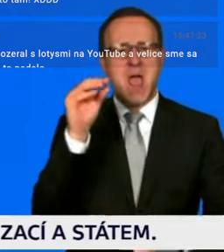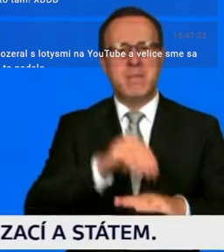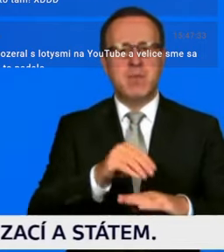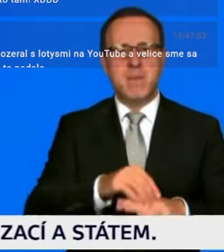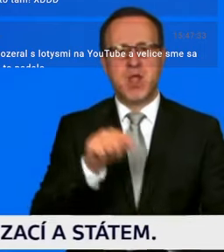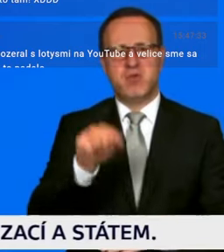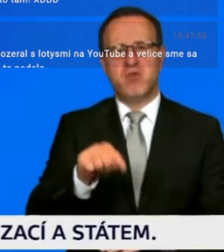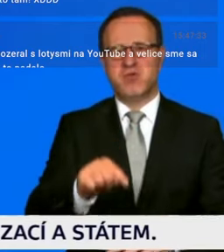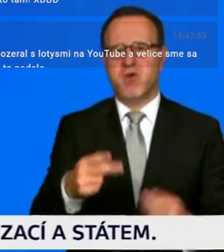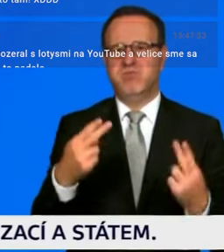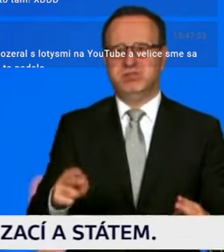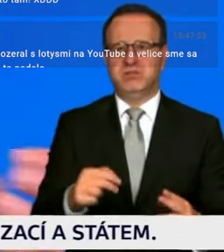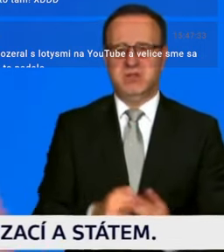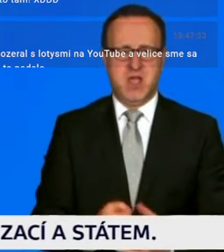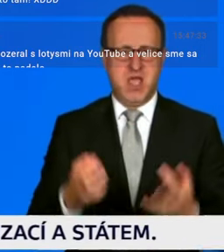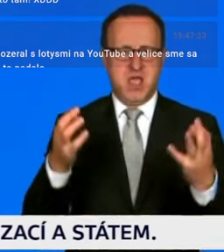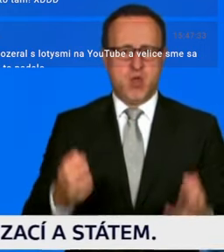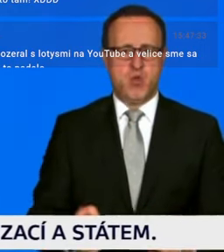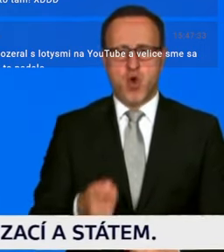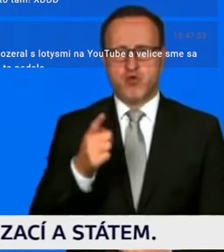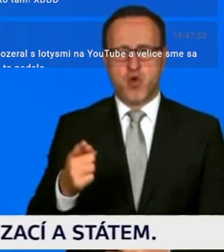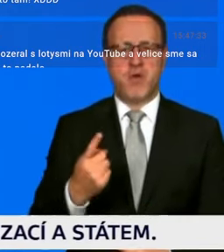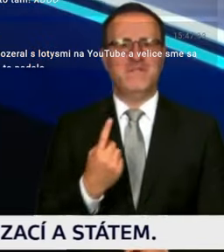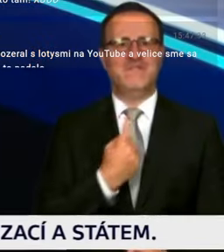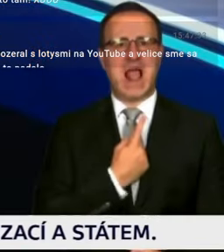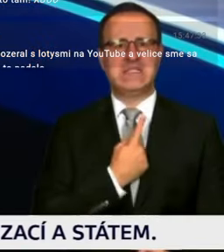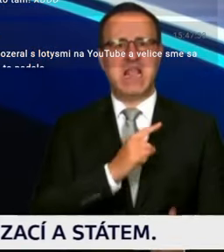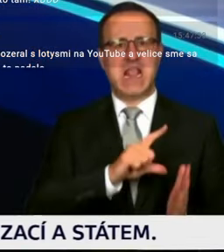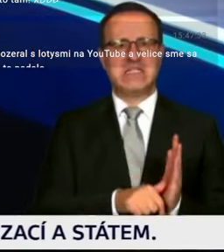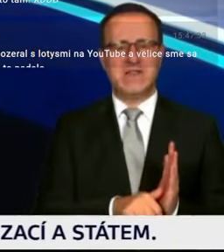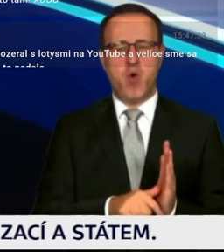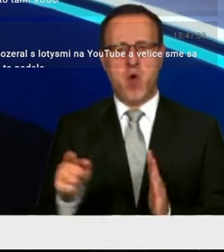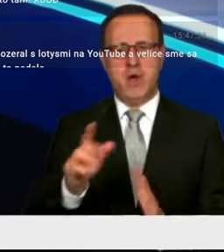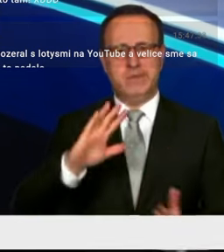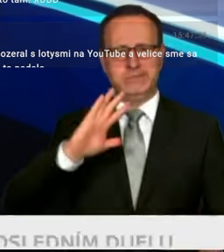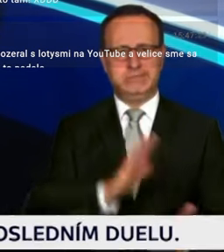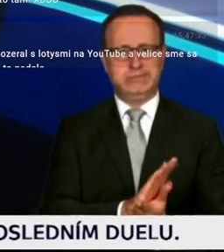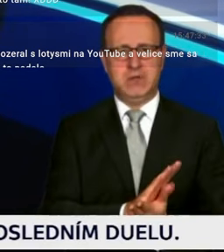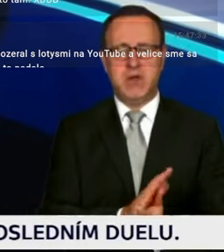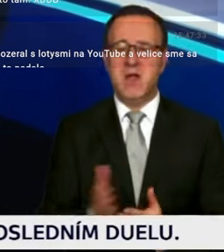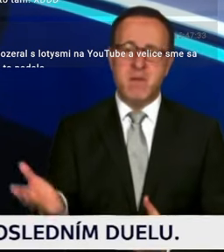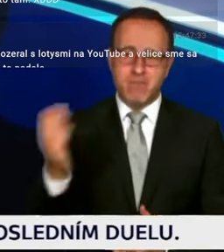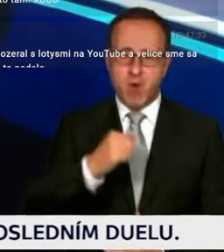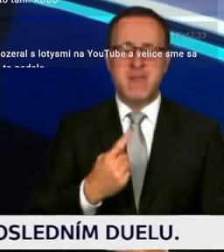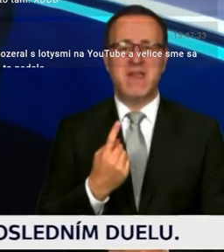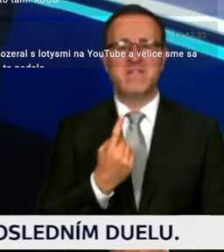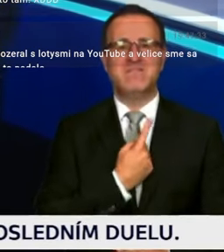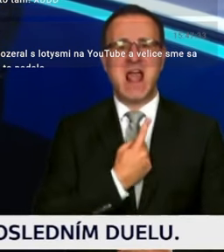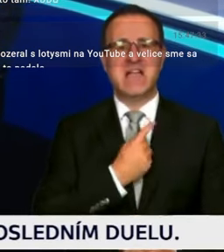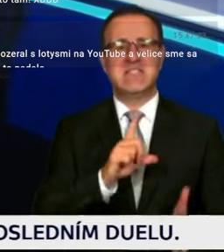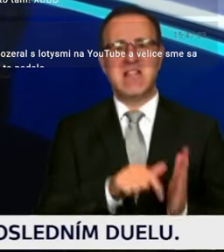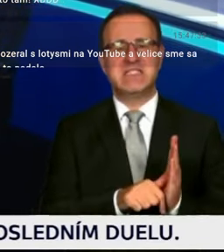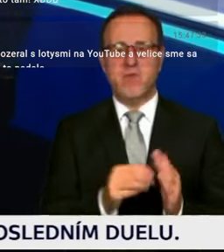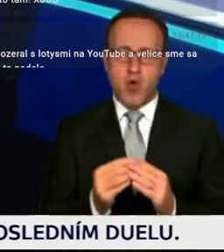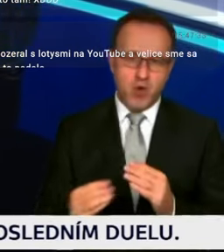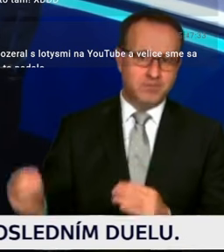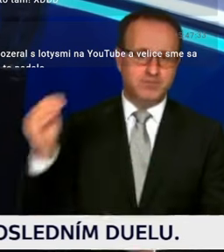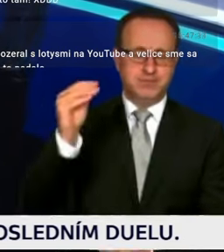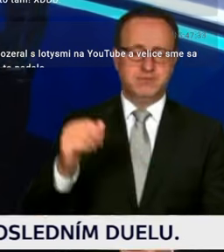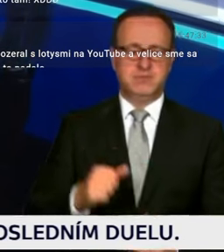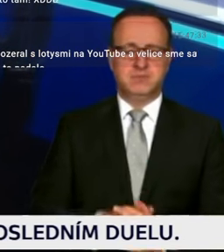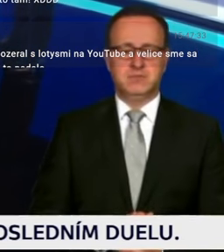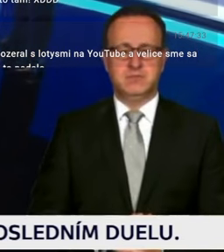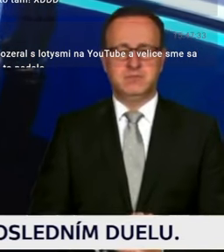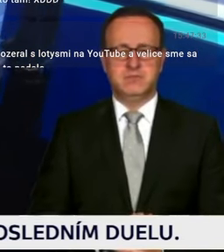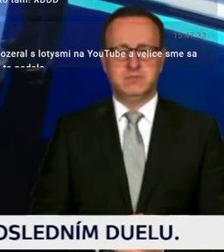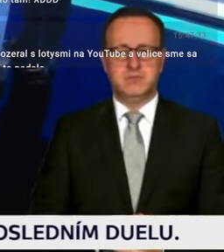nepripomínajú jednoducho toto vlastenectvo celé kompromituje Takže poďme ho teraz postaviť z hlavy na ak dovolíte musím na to reagovať potom sa ma